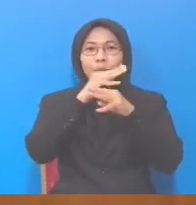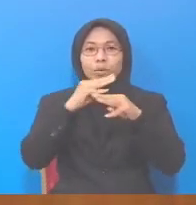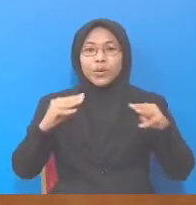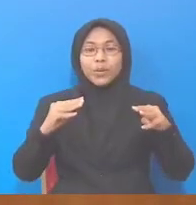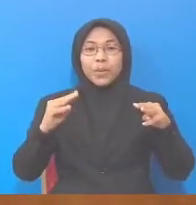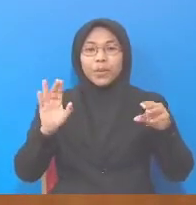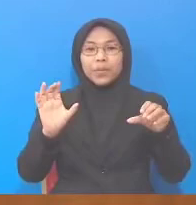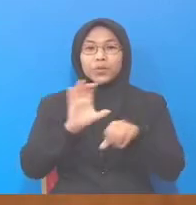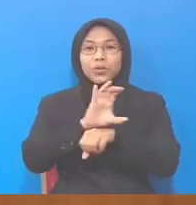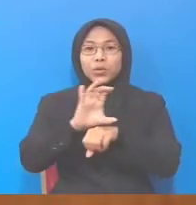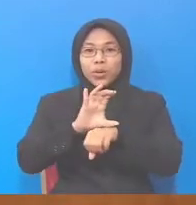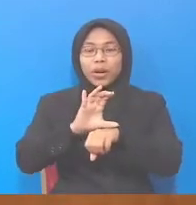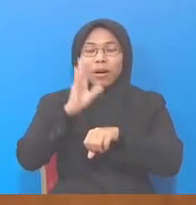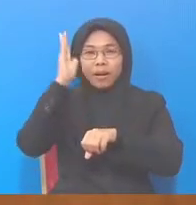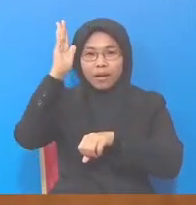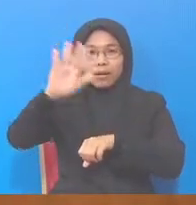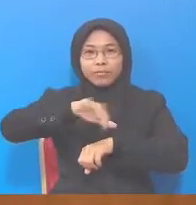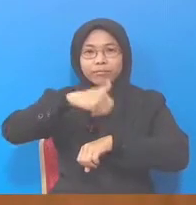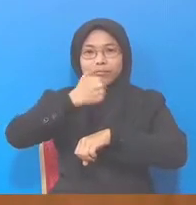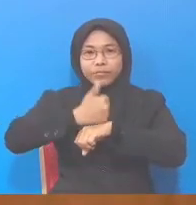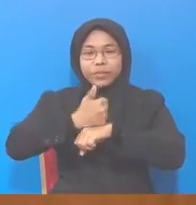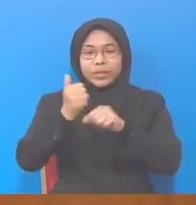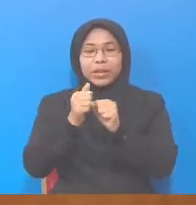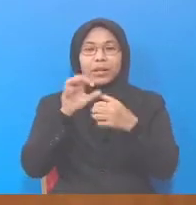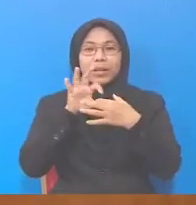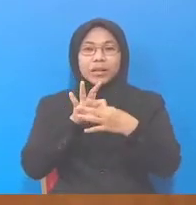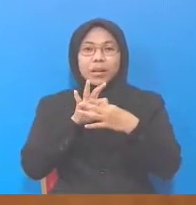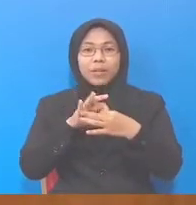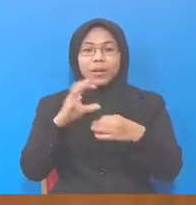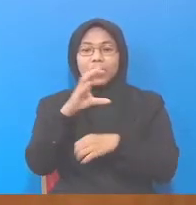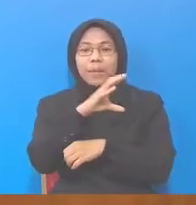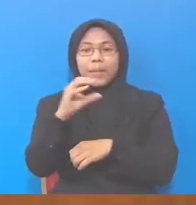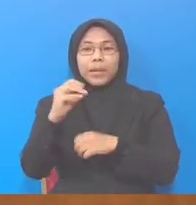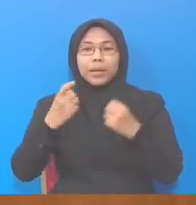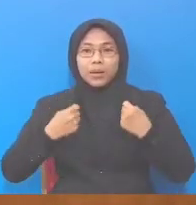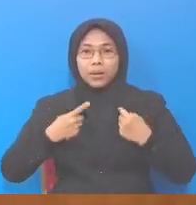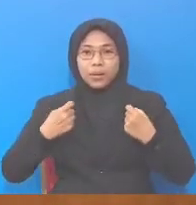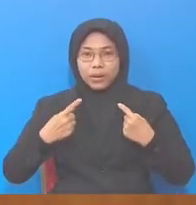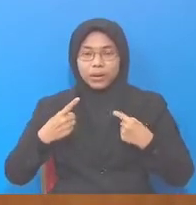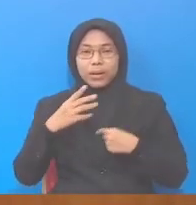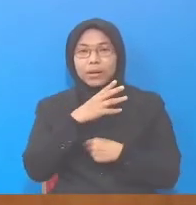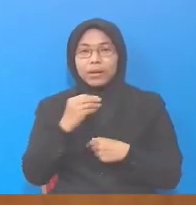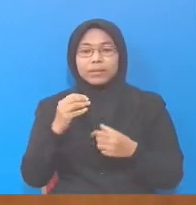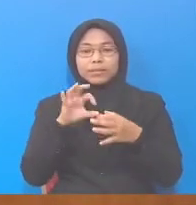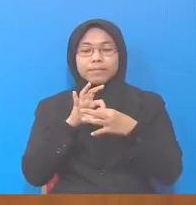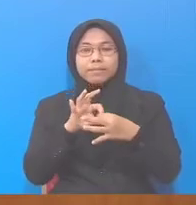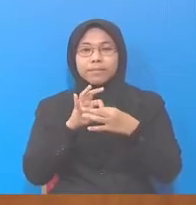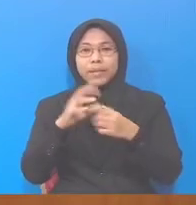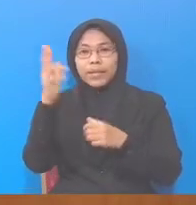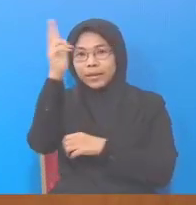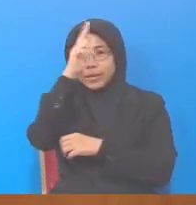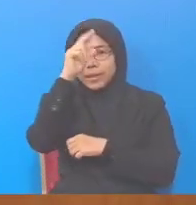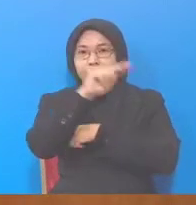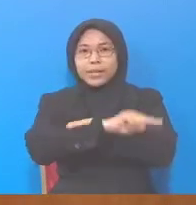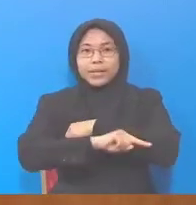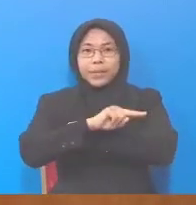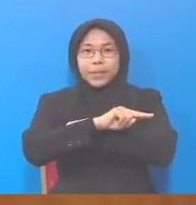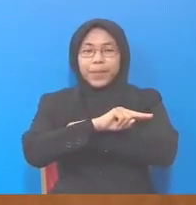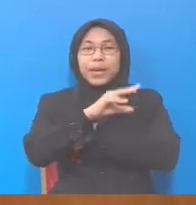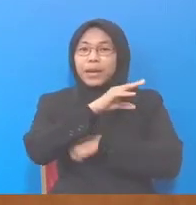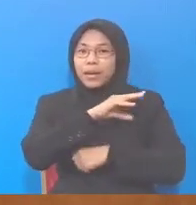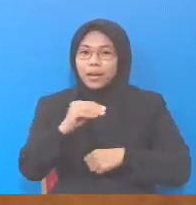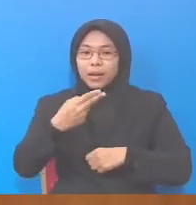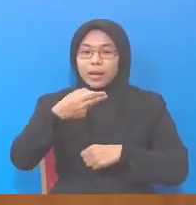coklat Akan dibangunkan dengan kerjasama Syarikat swasta dengan kerjasama kerajaan negeri